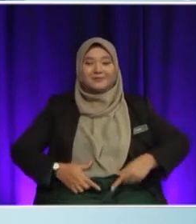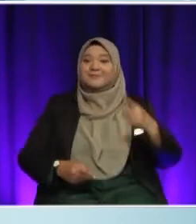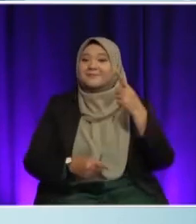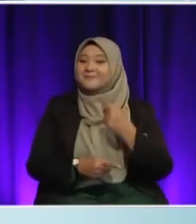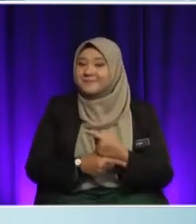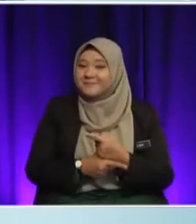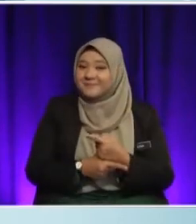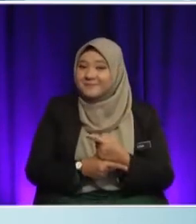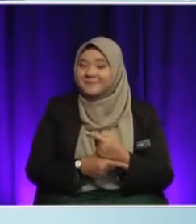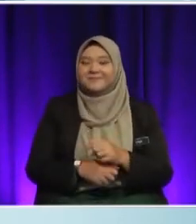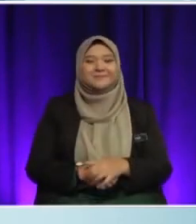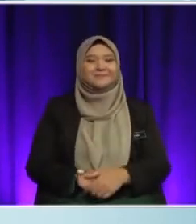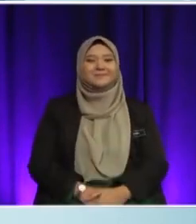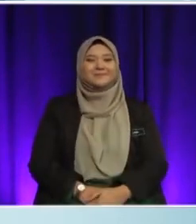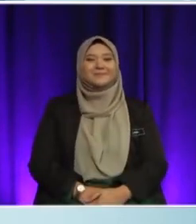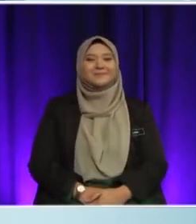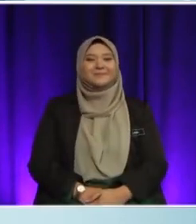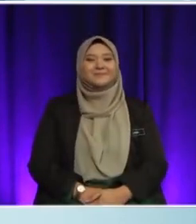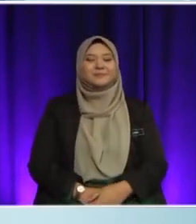yang ketiga